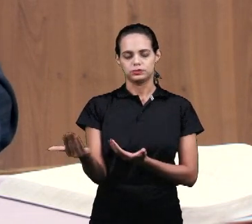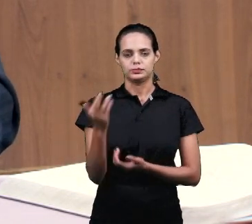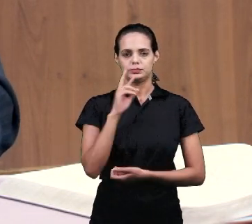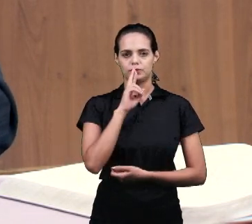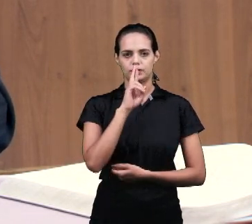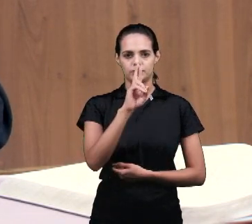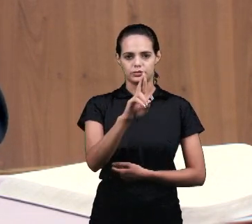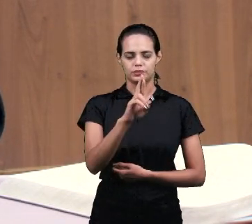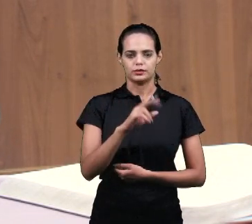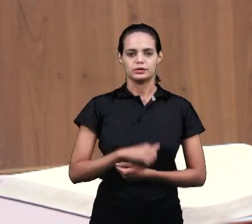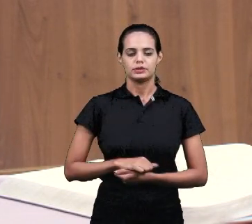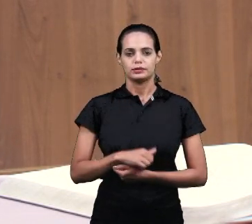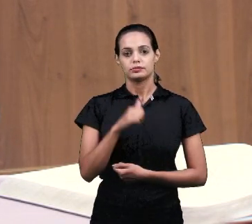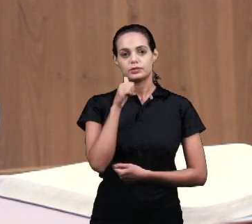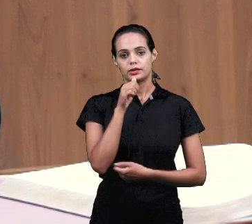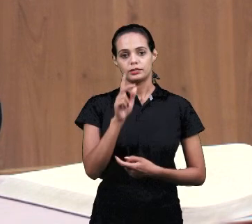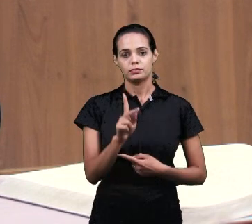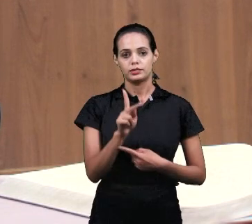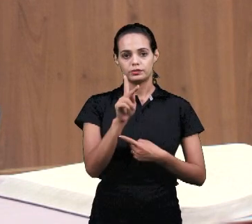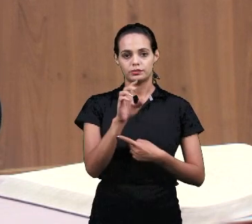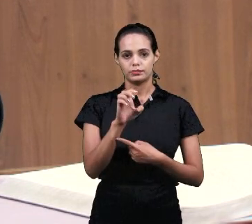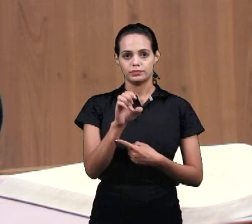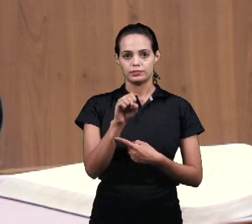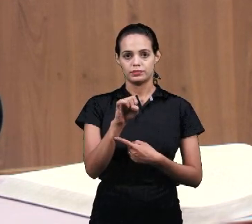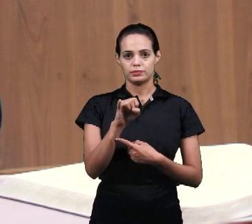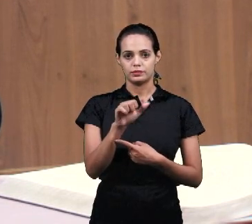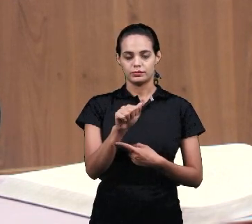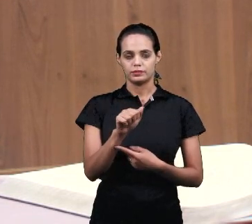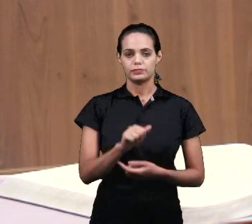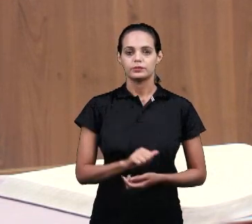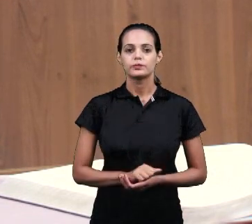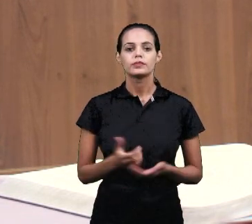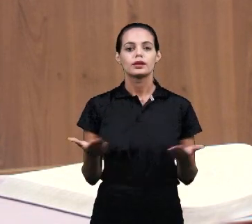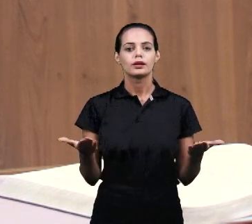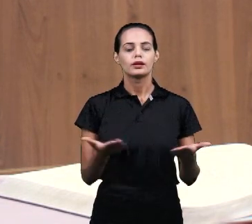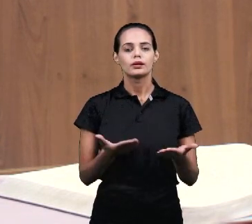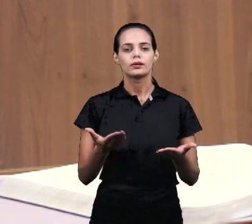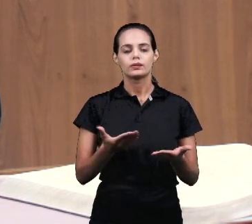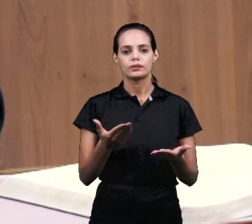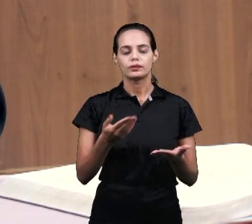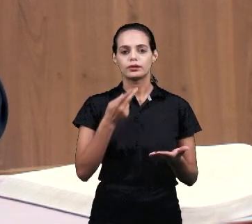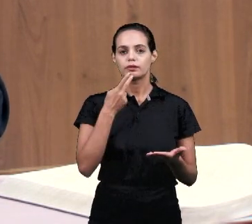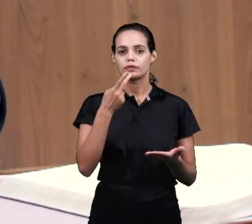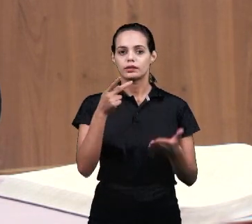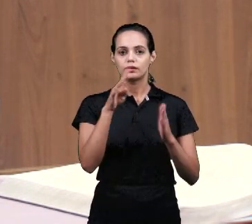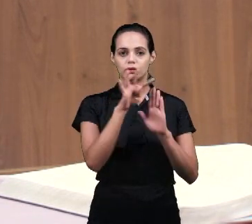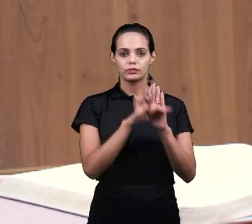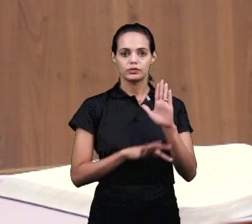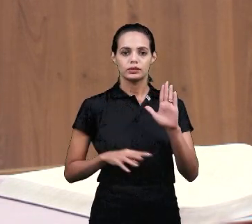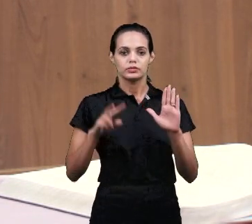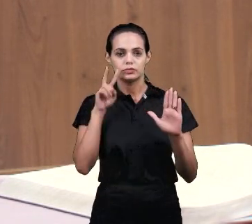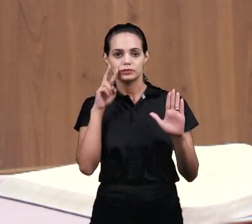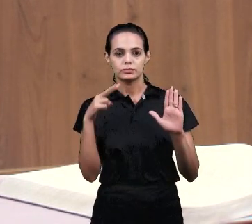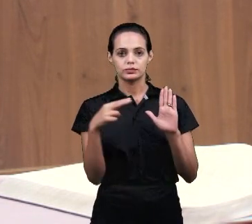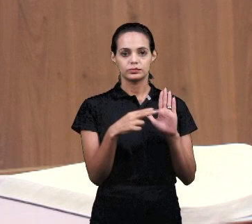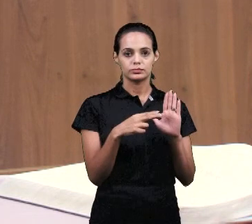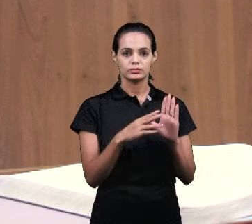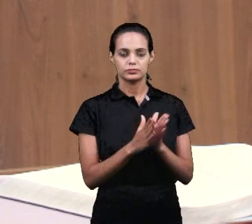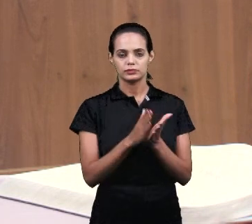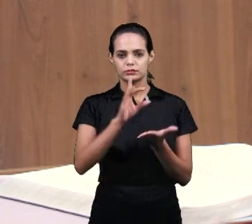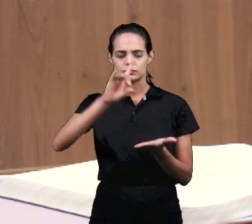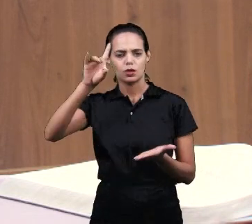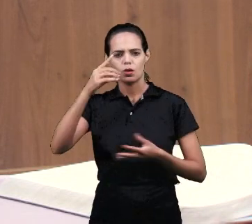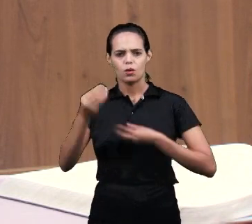cette réponse. Très bien, nous voulons entendre maintenant la citation d'un texte biblique et d'où partent et qui sont